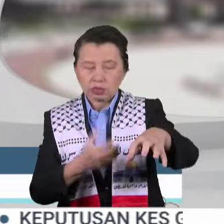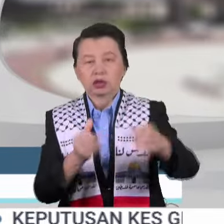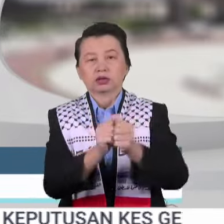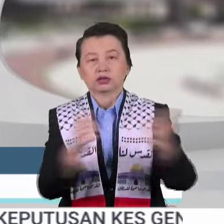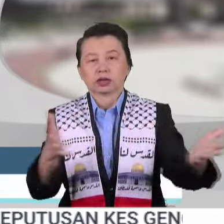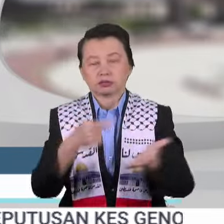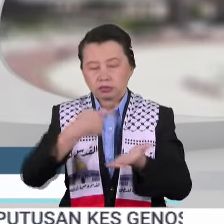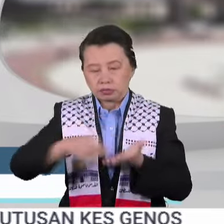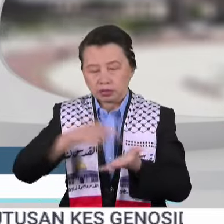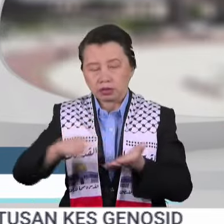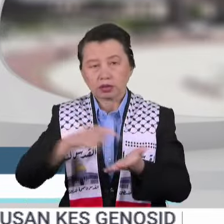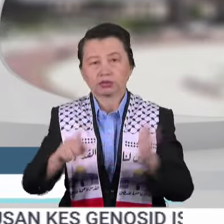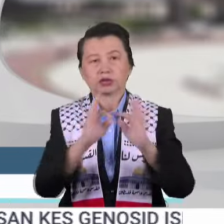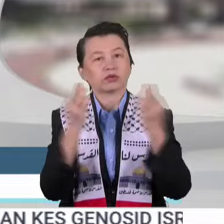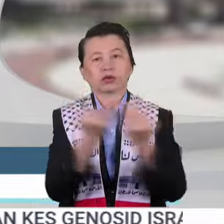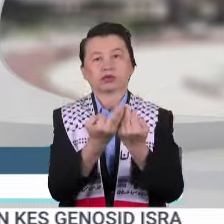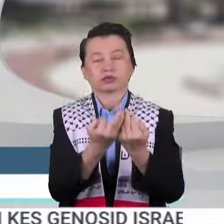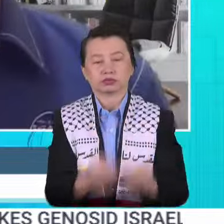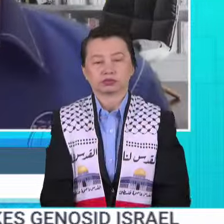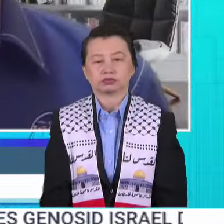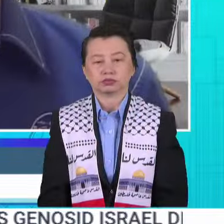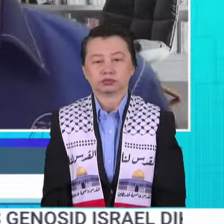dan perbelanjaan isi rumah.